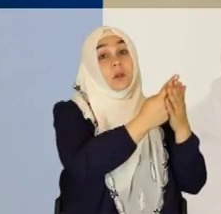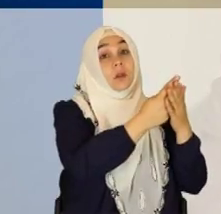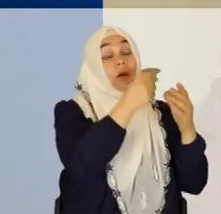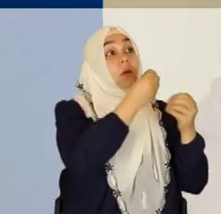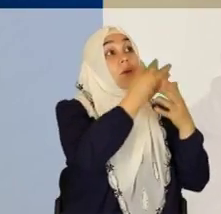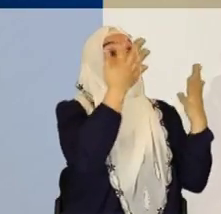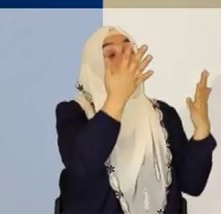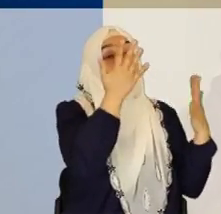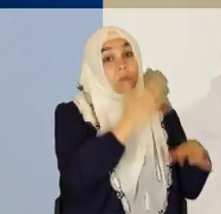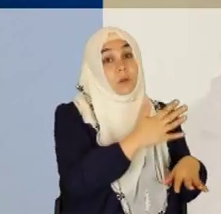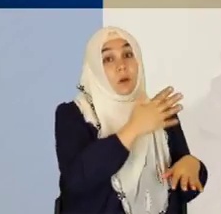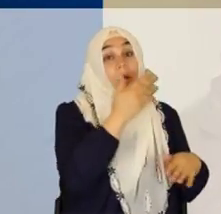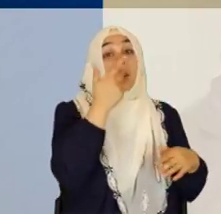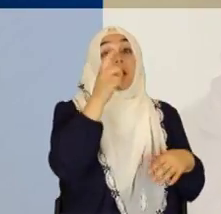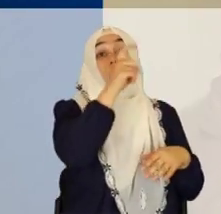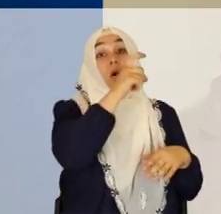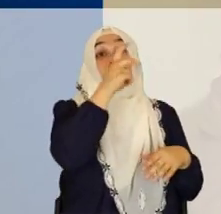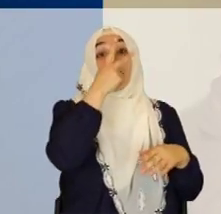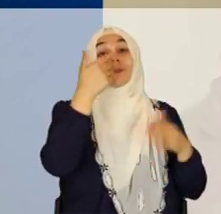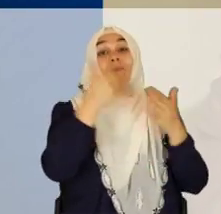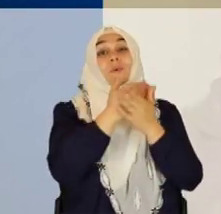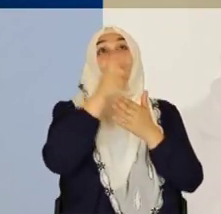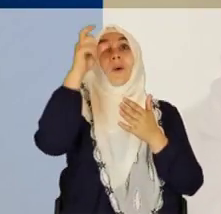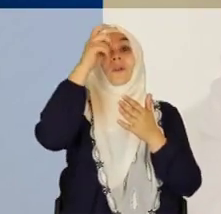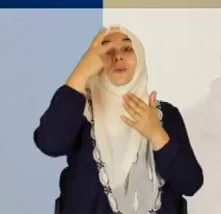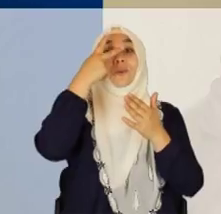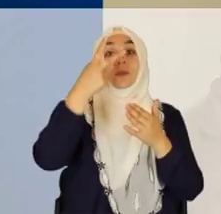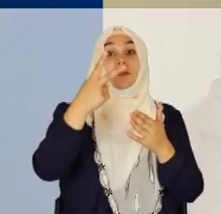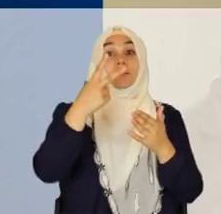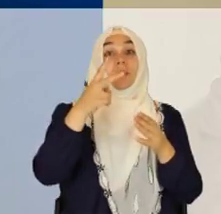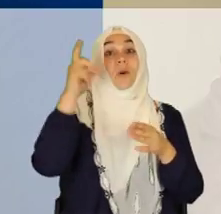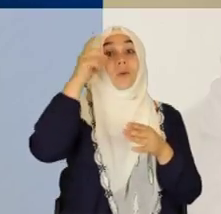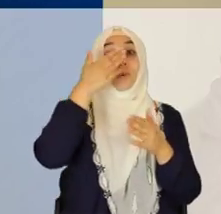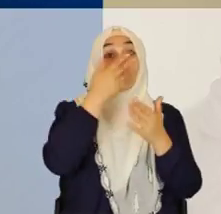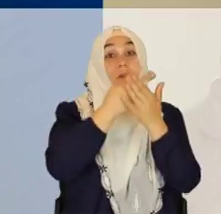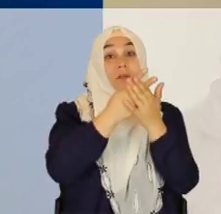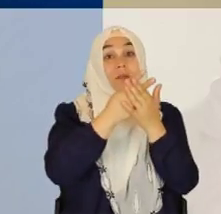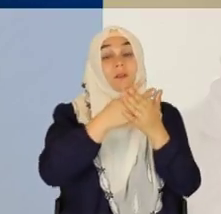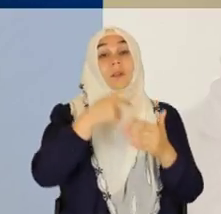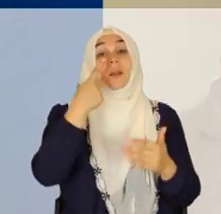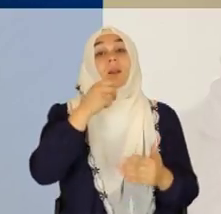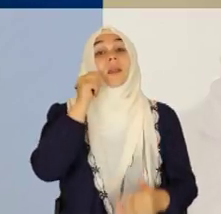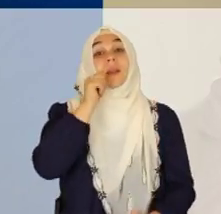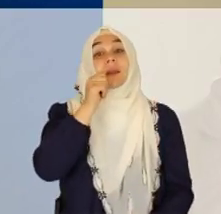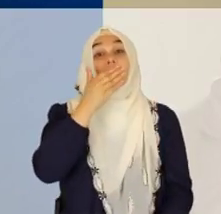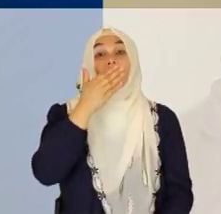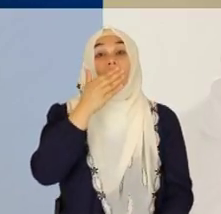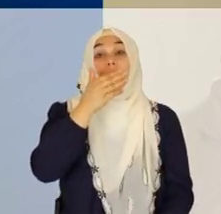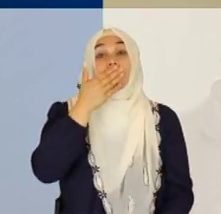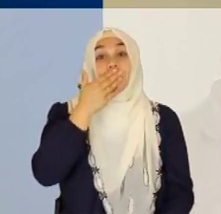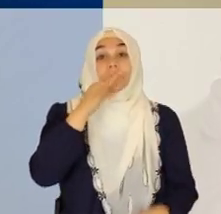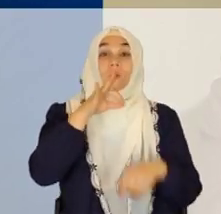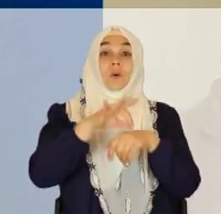bo'lsa, oy ko'rinadi, yangi oy. Shunda oy ko'rildi deydida, ertaga Ramazon deb e'lon